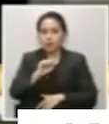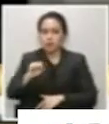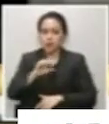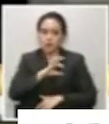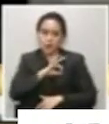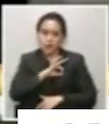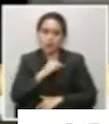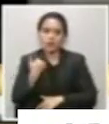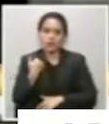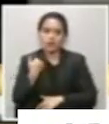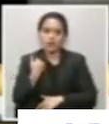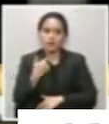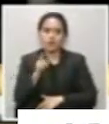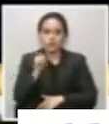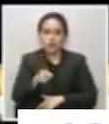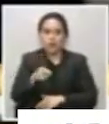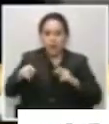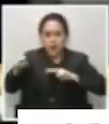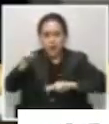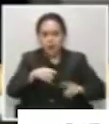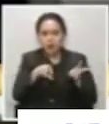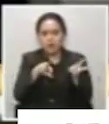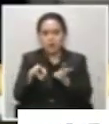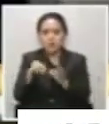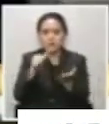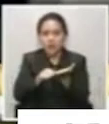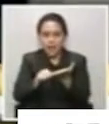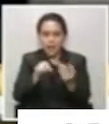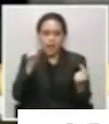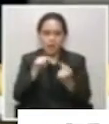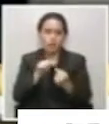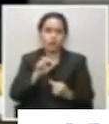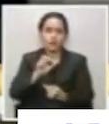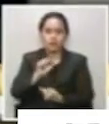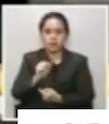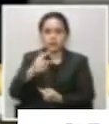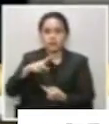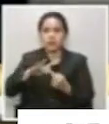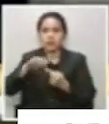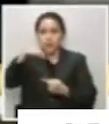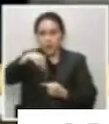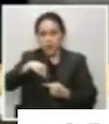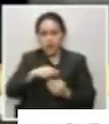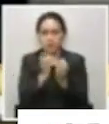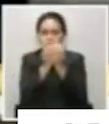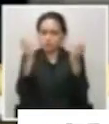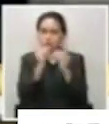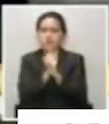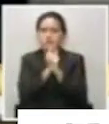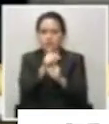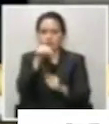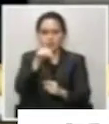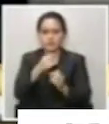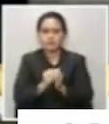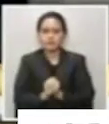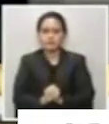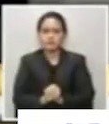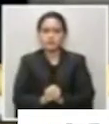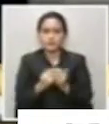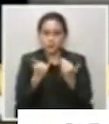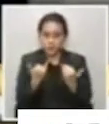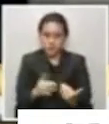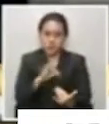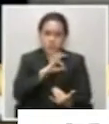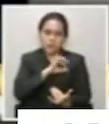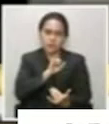ทางแก้ภายใต้ขอบอำนาจของสภาตามรัฐธรรมนูญถึงเวลาแล้วที่สมาชิกรัฐสภา